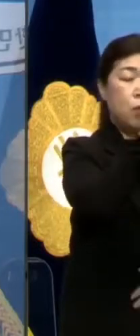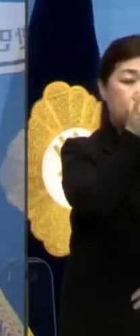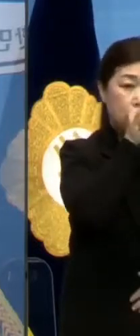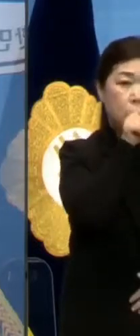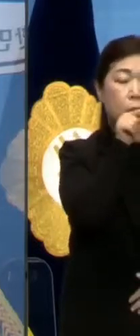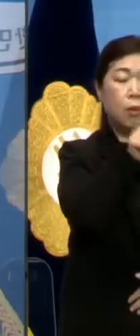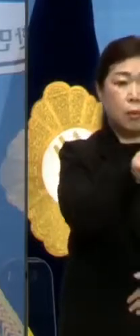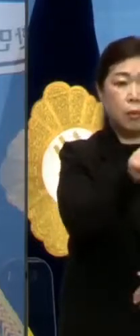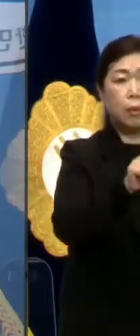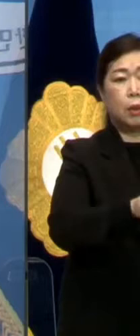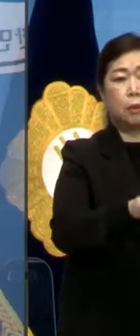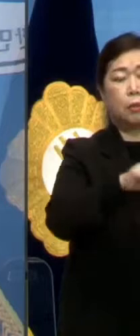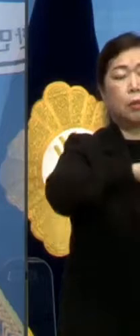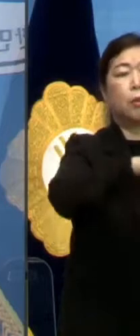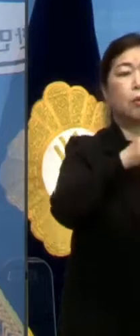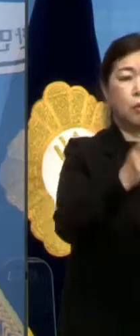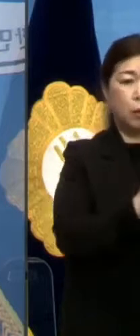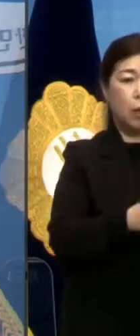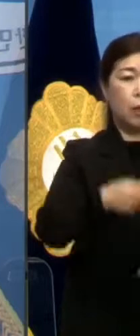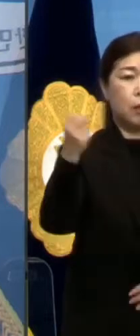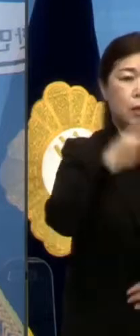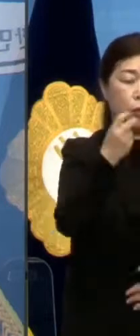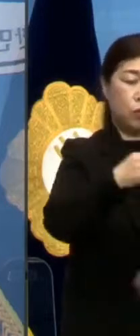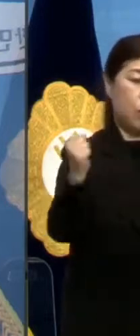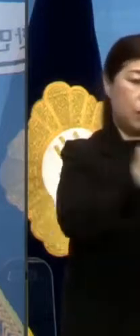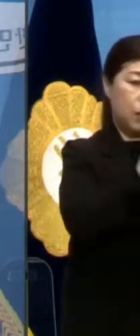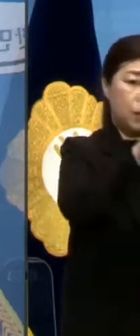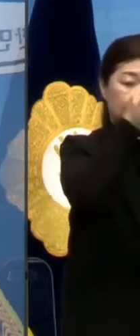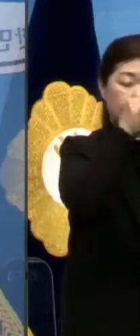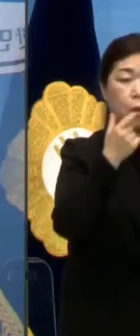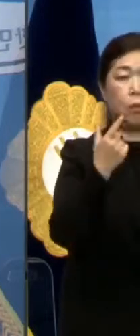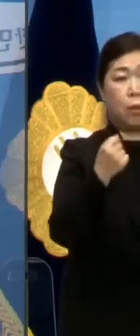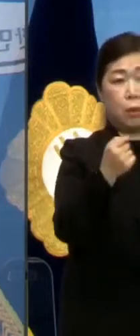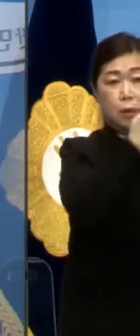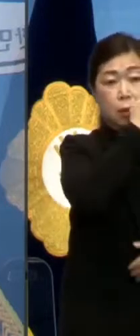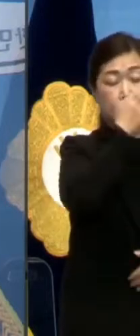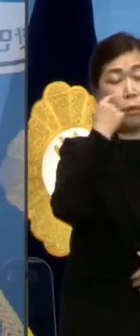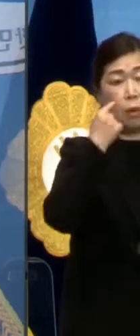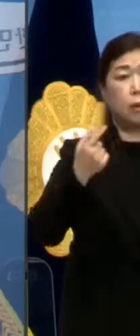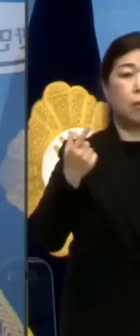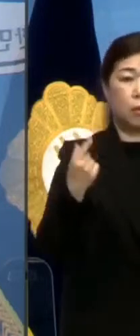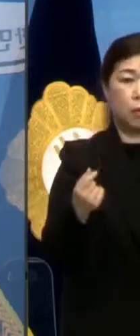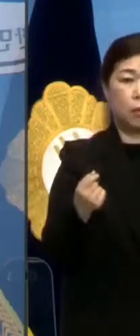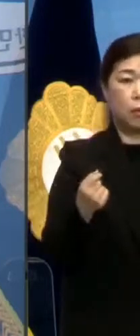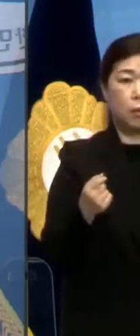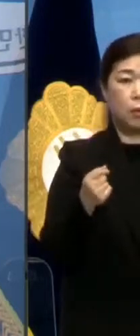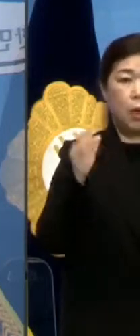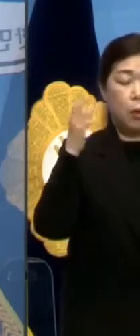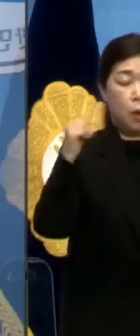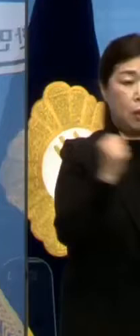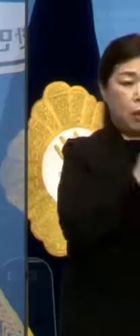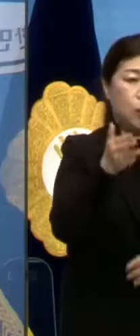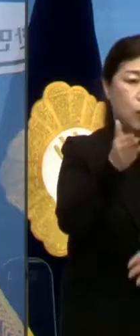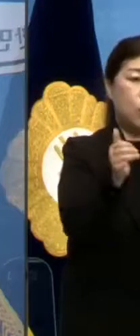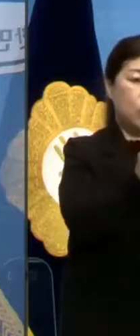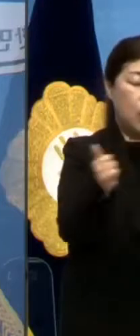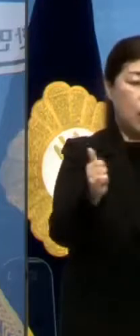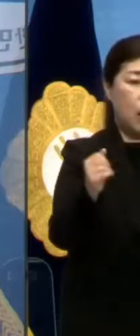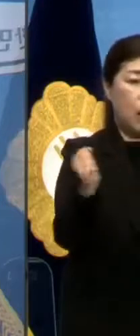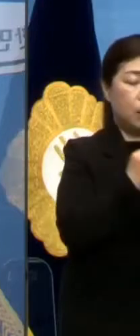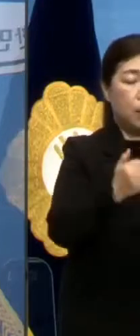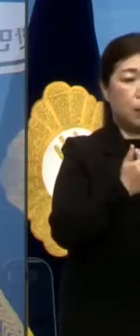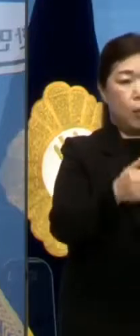것은 그만큼 잦은 학대가 있었다는 방증임을 아동학대 전문가나 학대